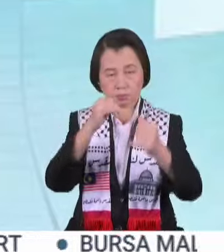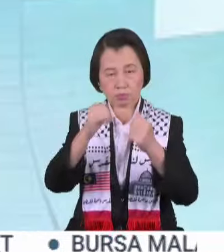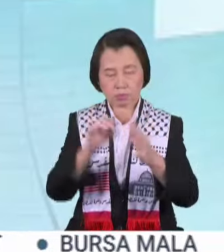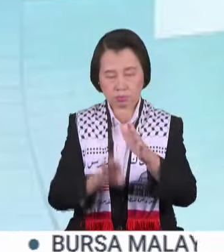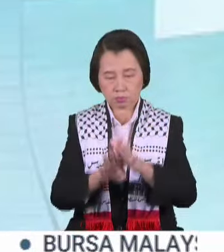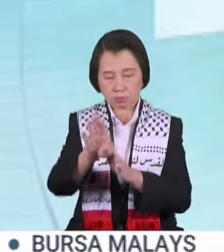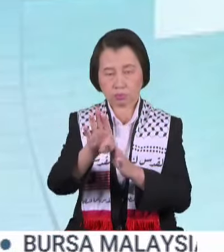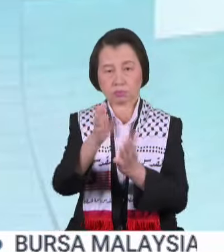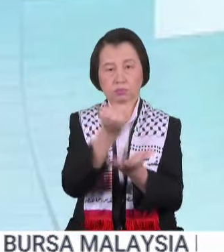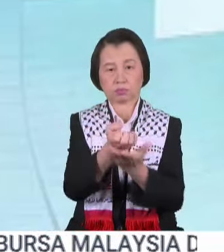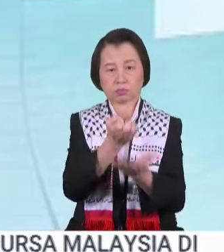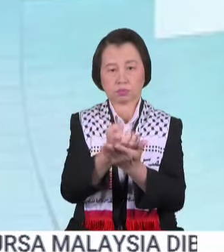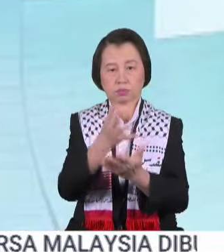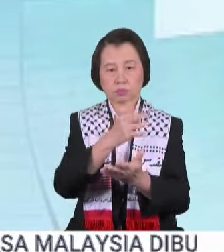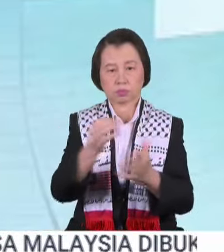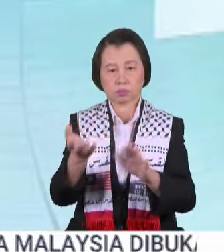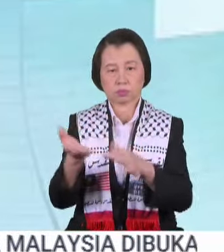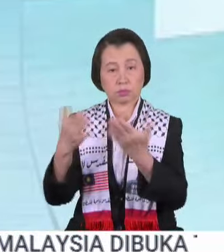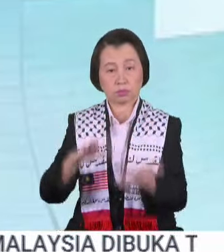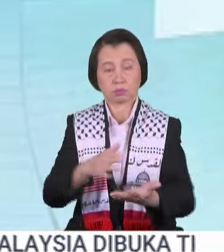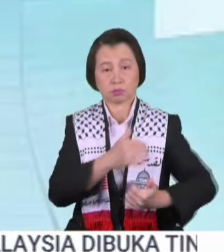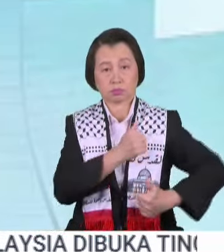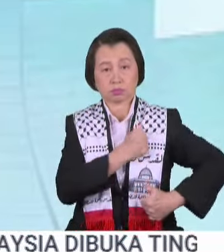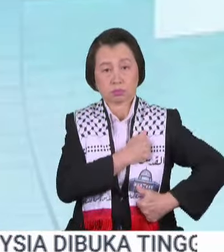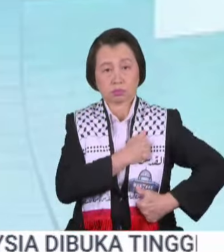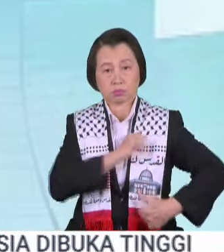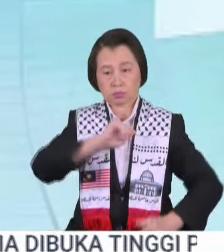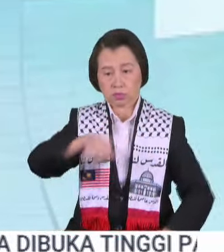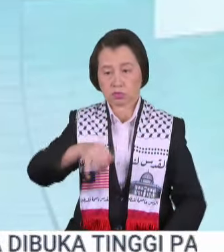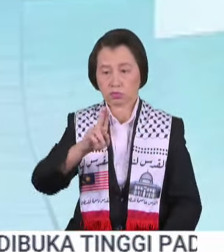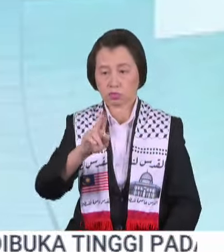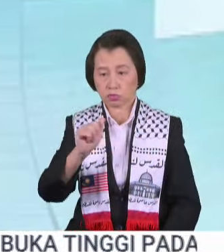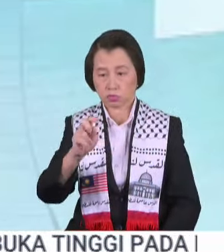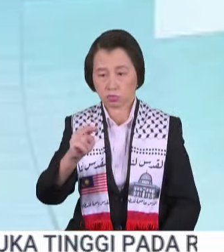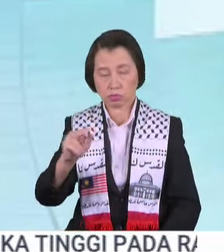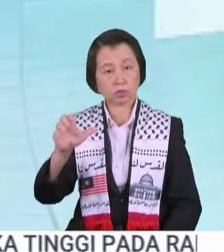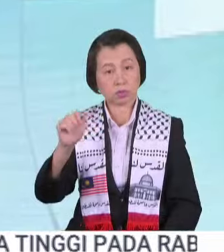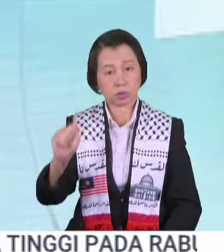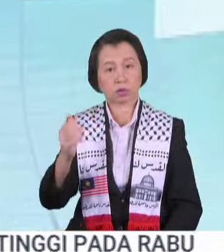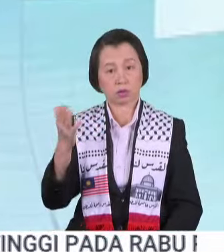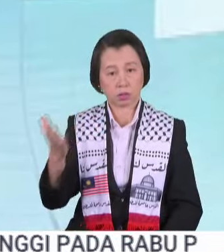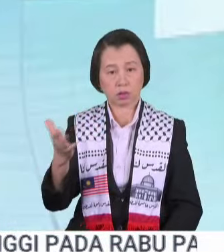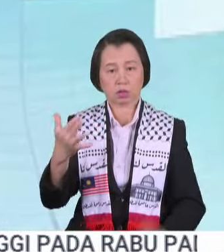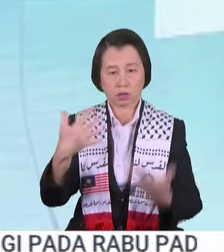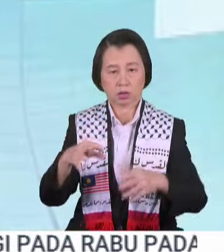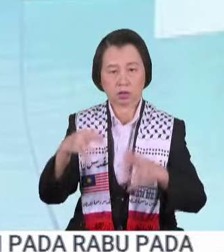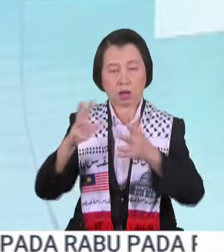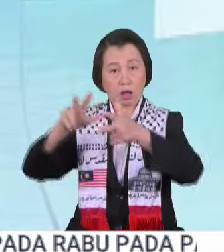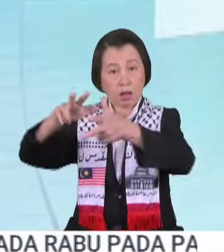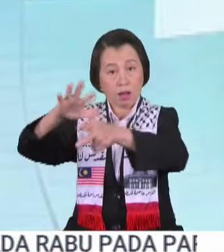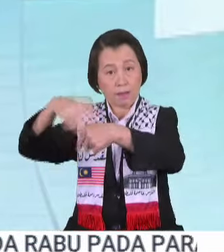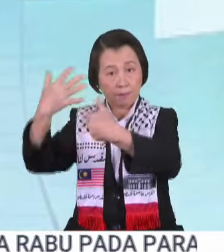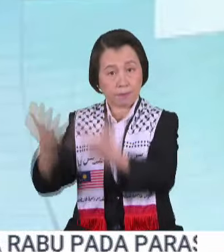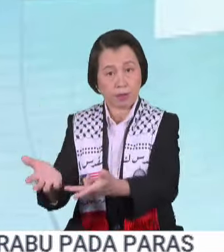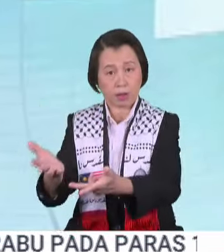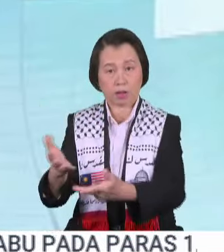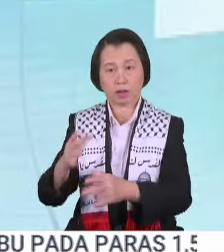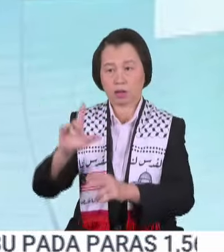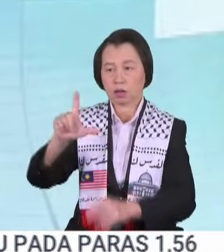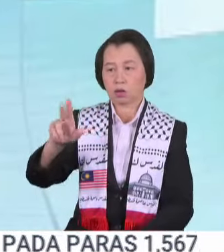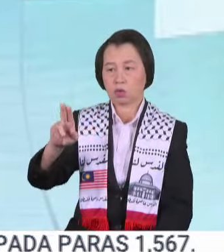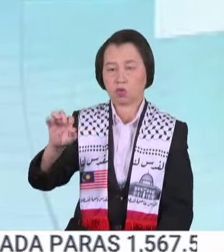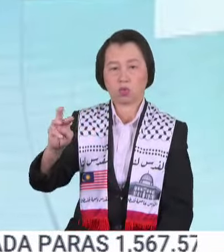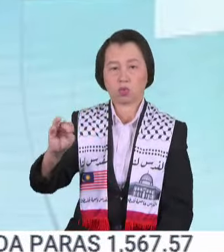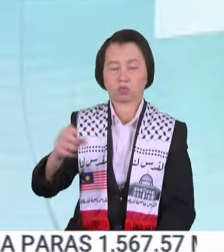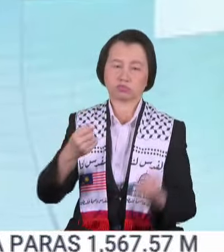pertumbuhan ekonomi. Selain pemergian laskar kanan JJM Joanna Felicia Rohna dalam nahas helikopter di Lumut,